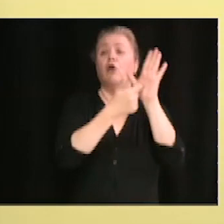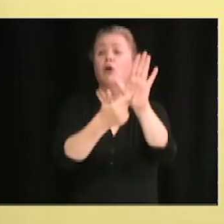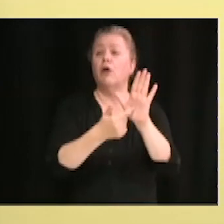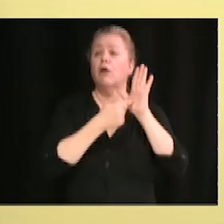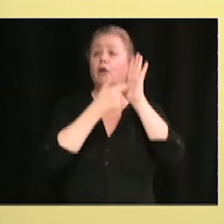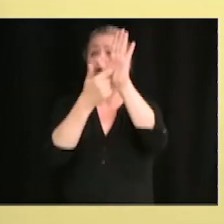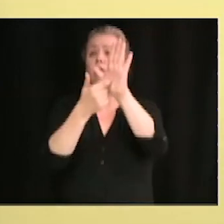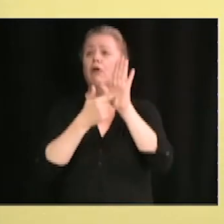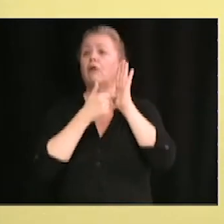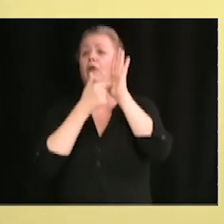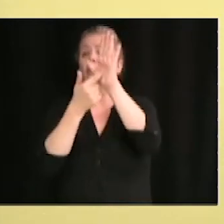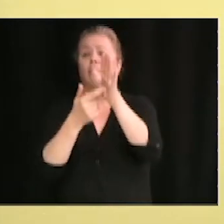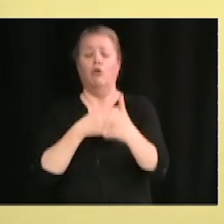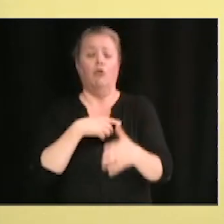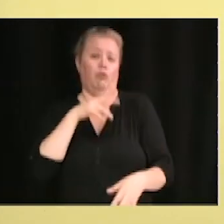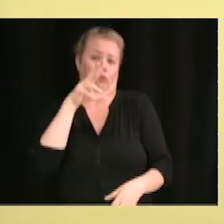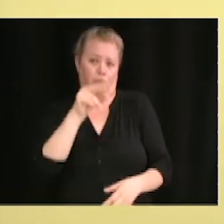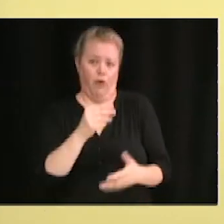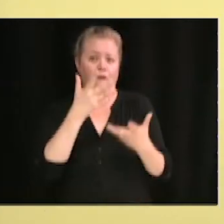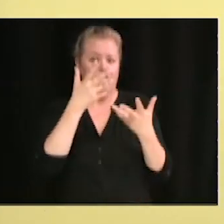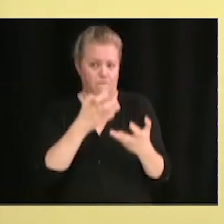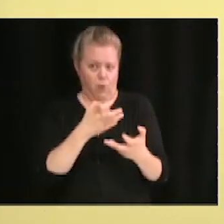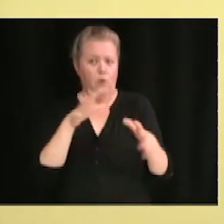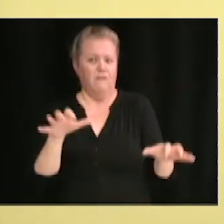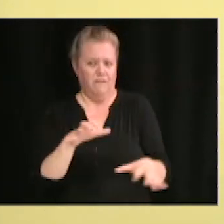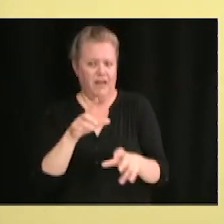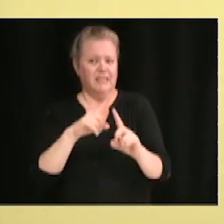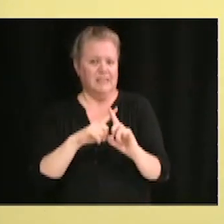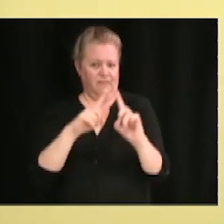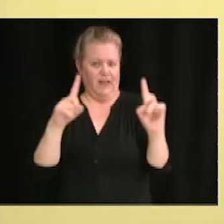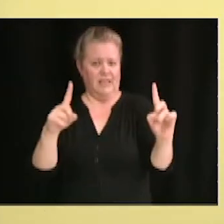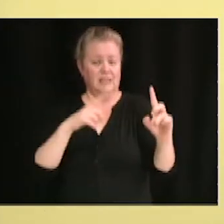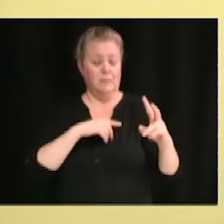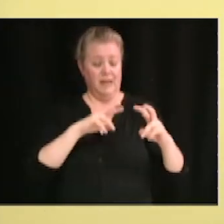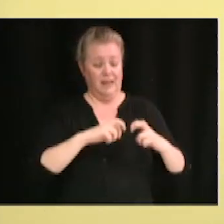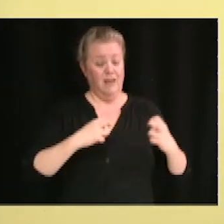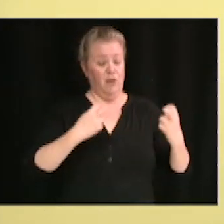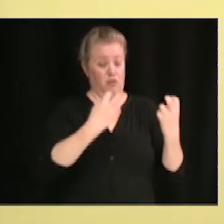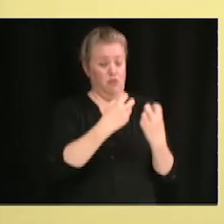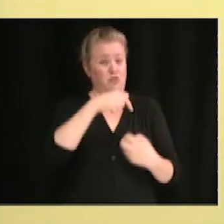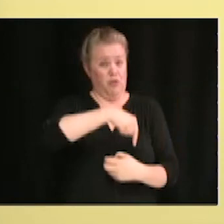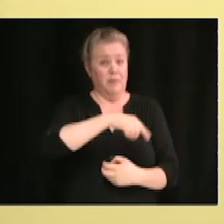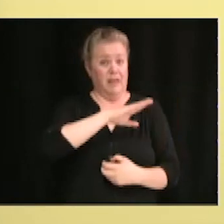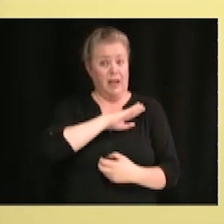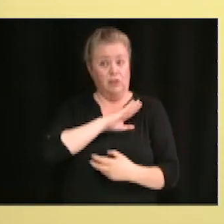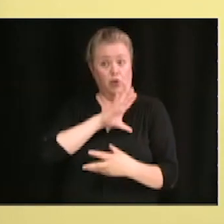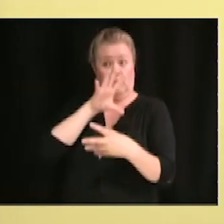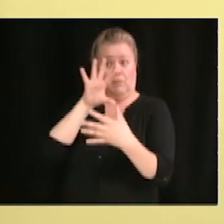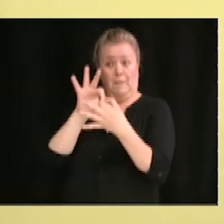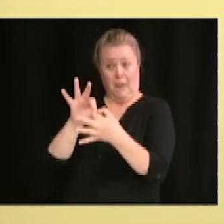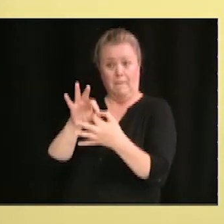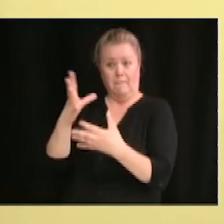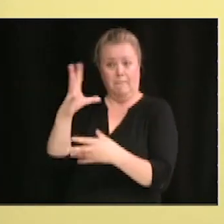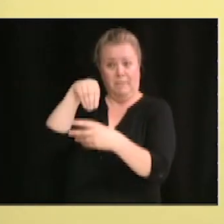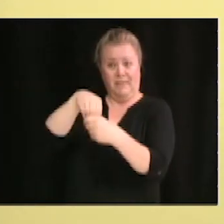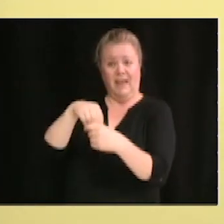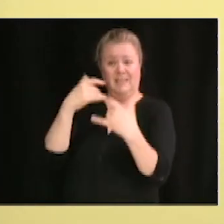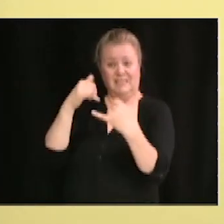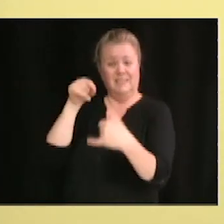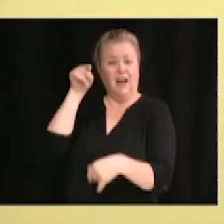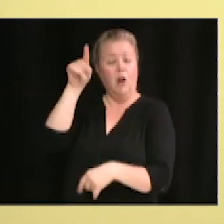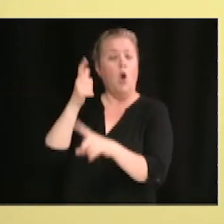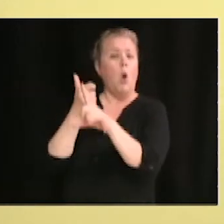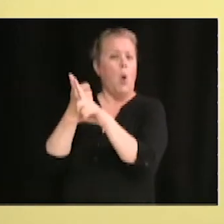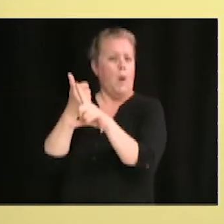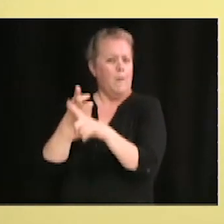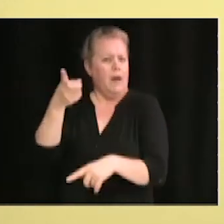différence et on a des membres de ce comité dans la salle ce soir. Ils ont mis en place une démarche pour venir donner aux familles les